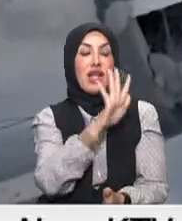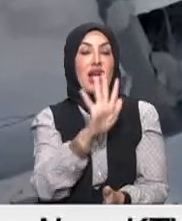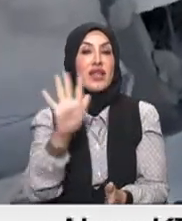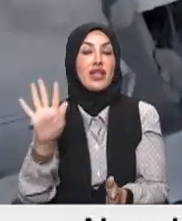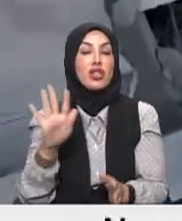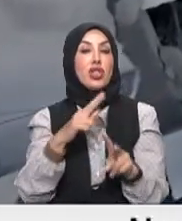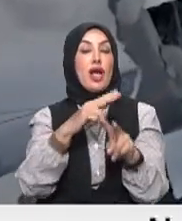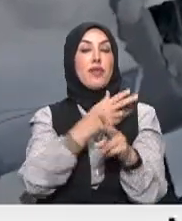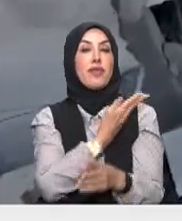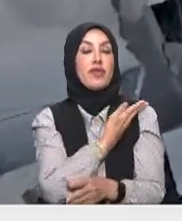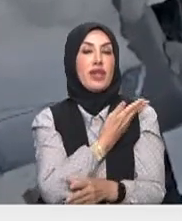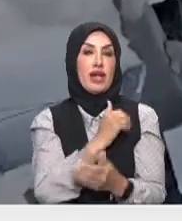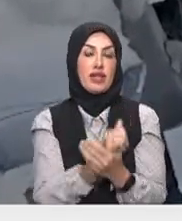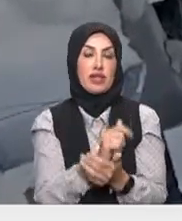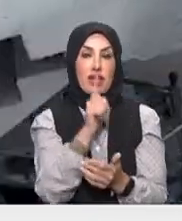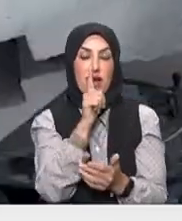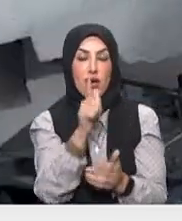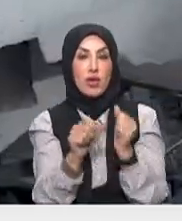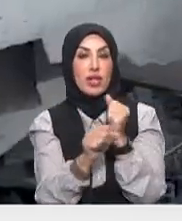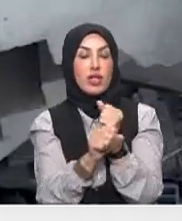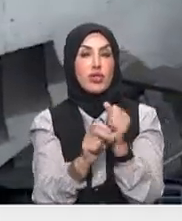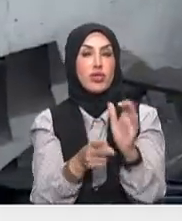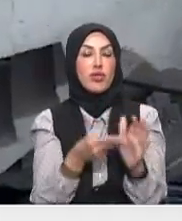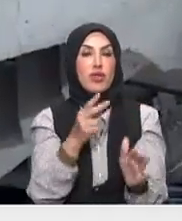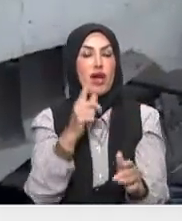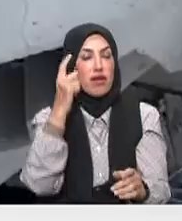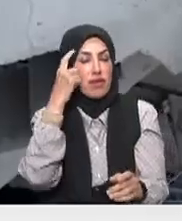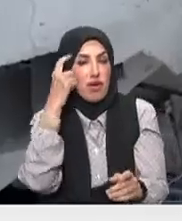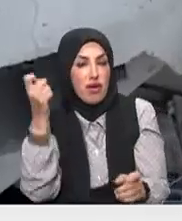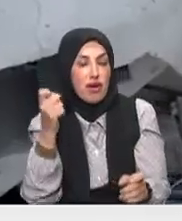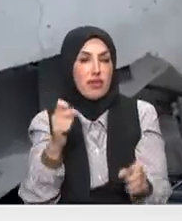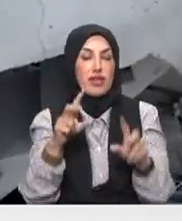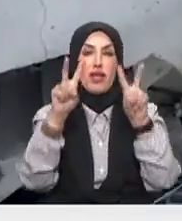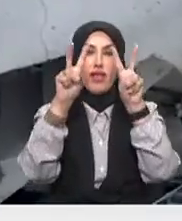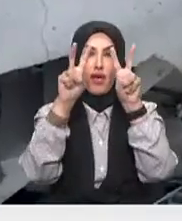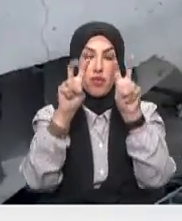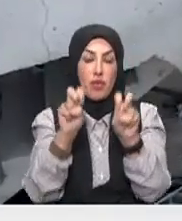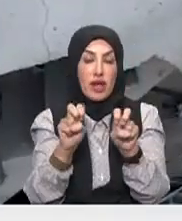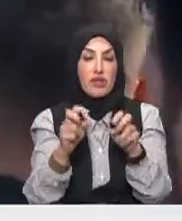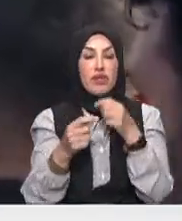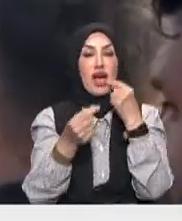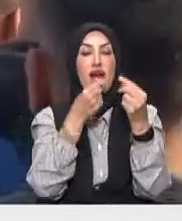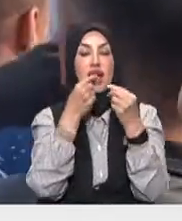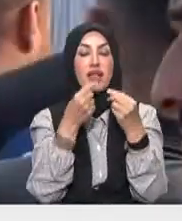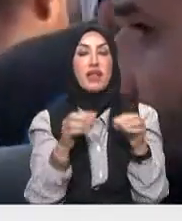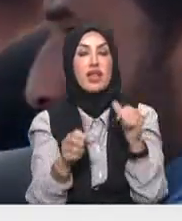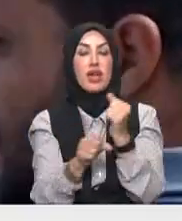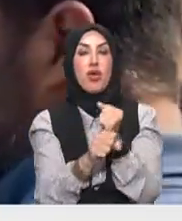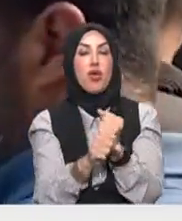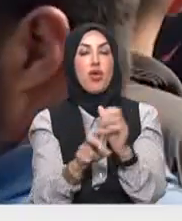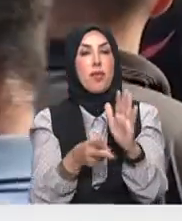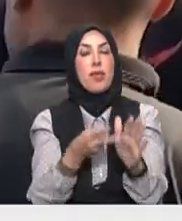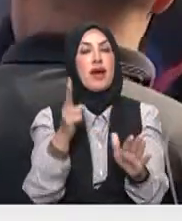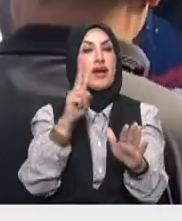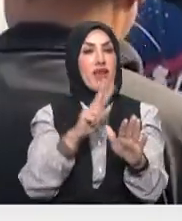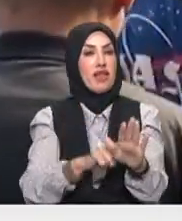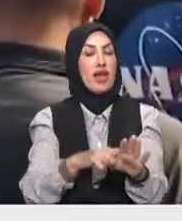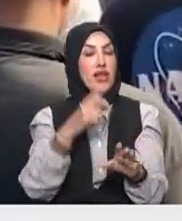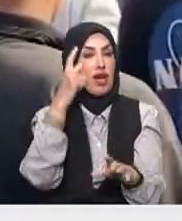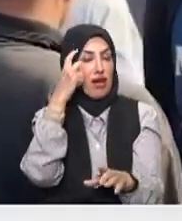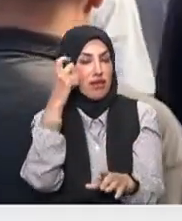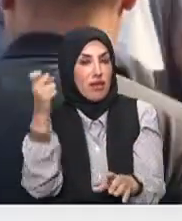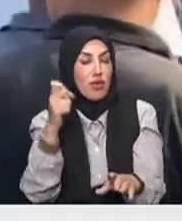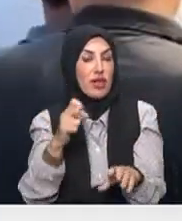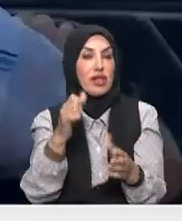الخيارات هرب الى الامام مره بعرق المفاوضات وتلغيم بالعثرات ومره اخرى بتوسيع